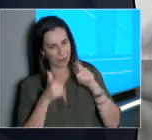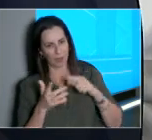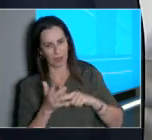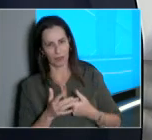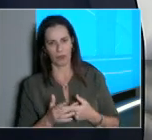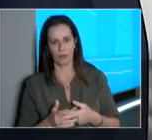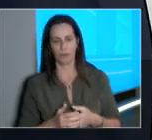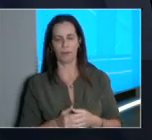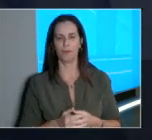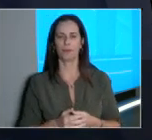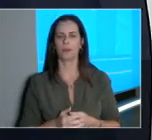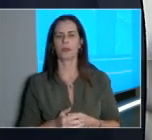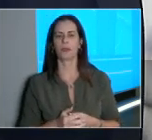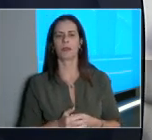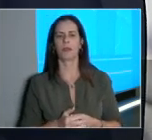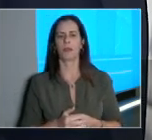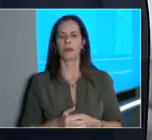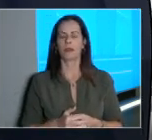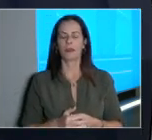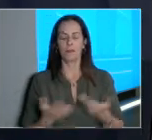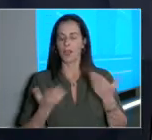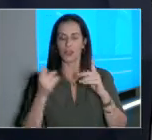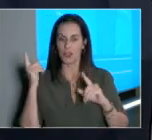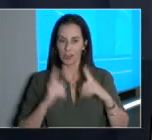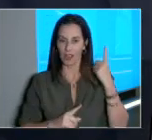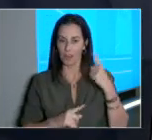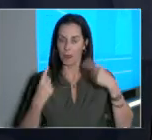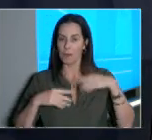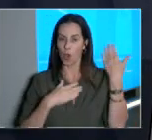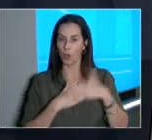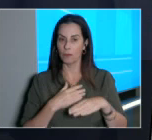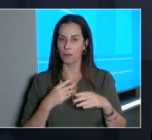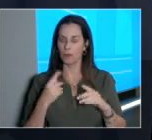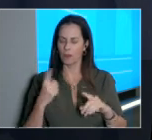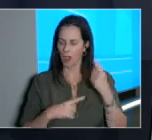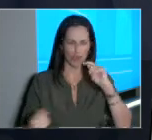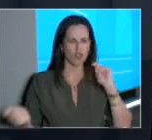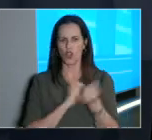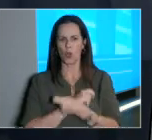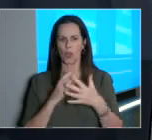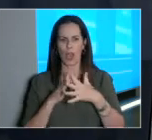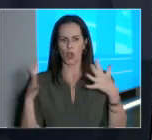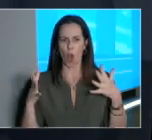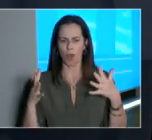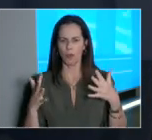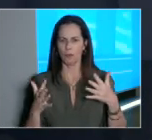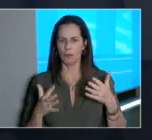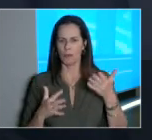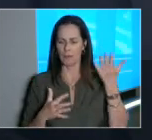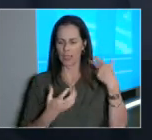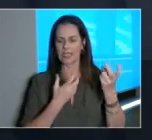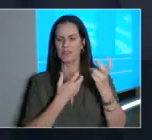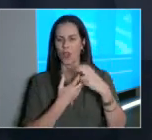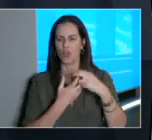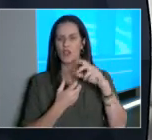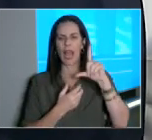למה היא לא נעלמה לפני המרוקאים. מה שקרה זה בימים האחרונים קרתה תפנית דרמטית, מאז, זאת אומרת, צירופה של